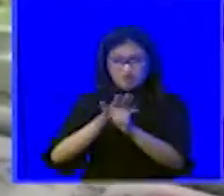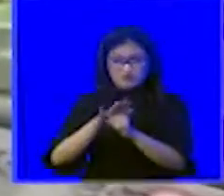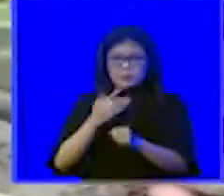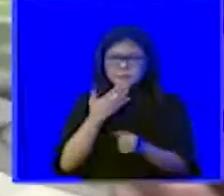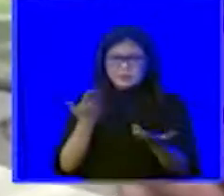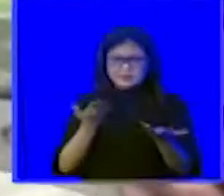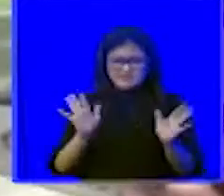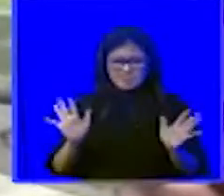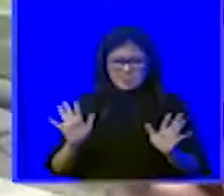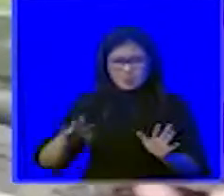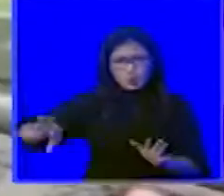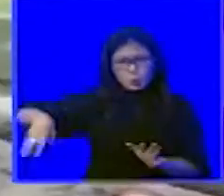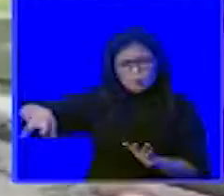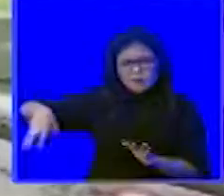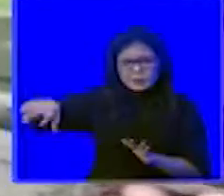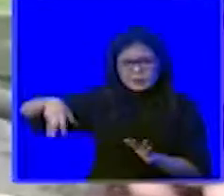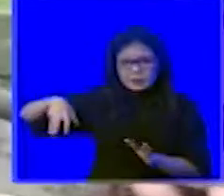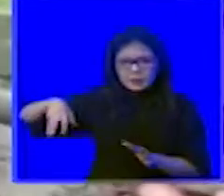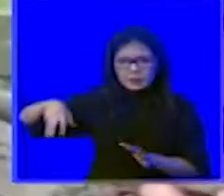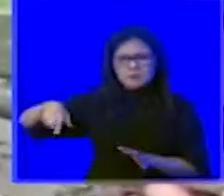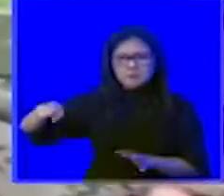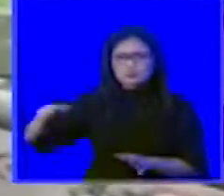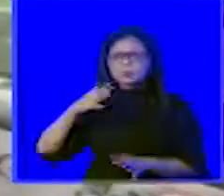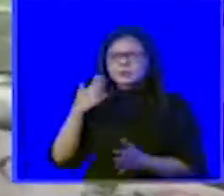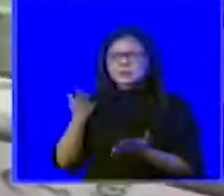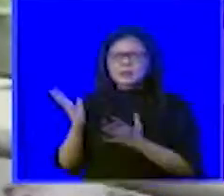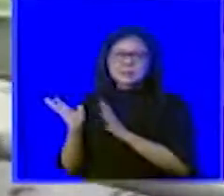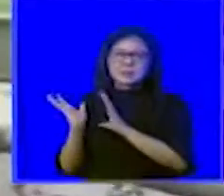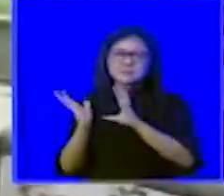keluarga almarhum, ya kan, mereka ada turun kan begitu. Nah, ini karena